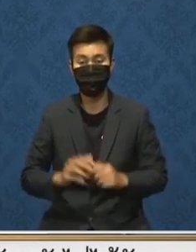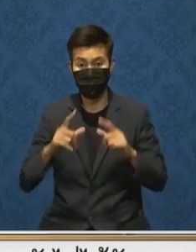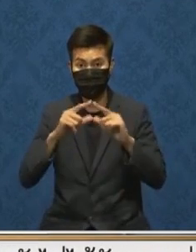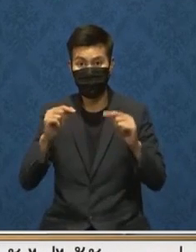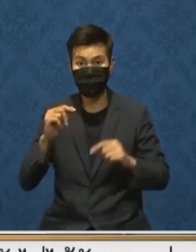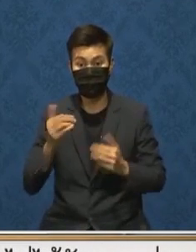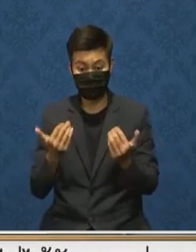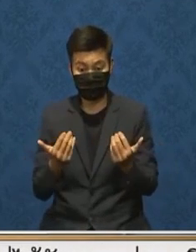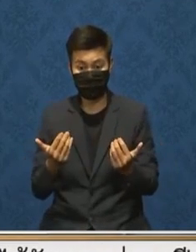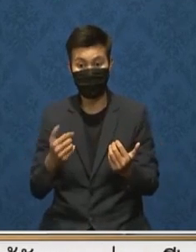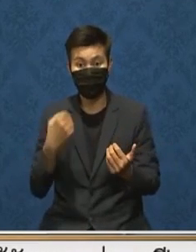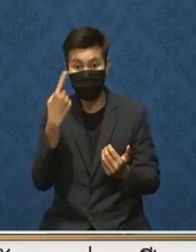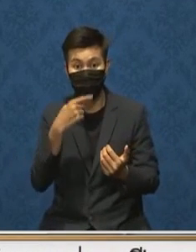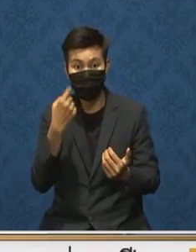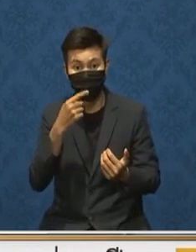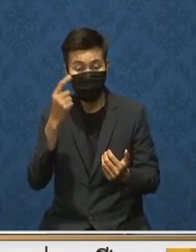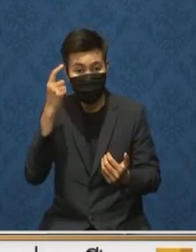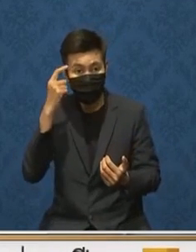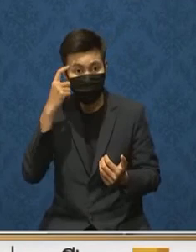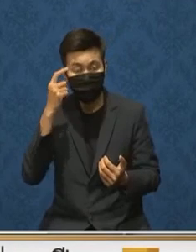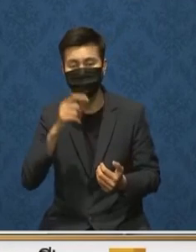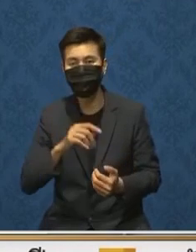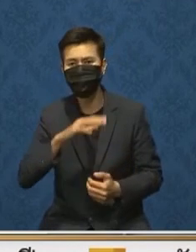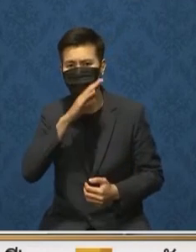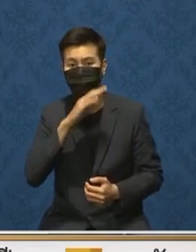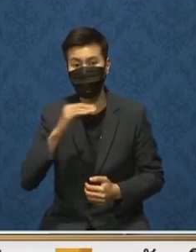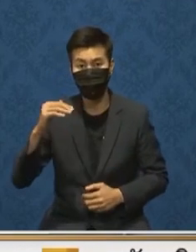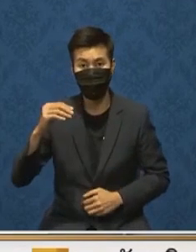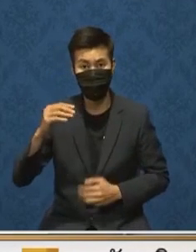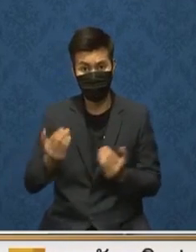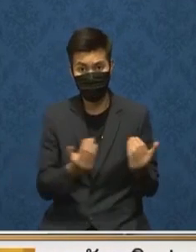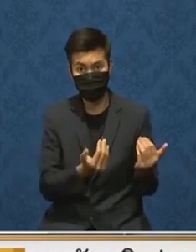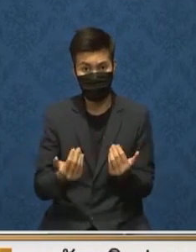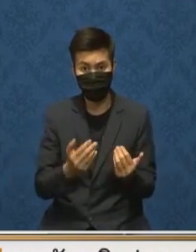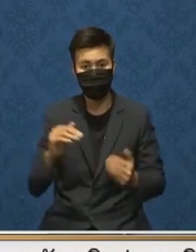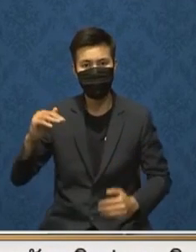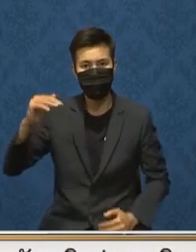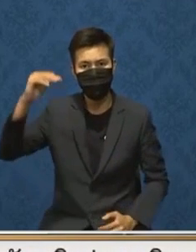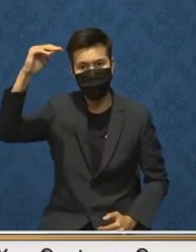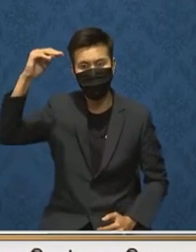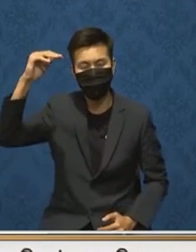ะรู้เมื่อลูกเราโตขึ้น